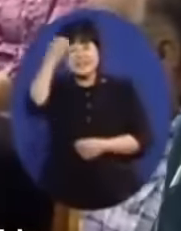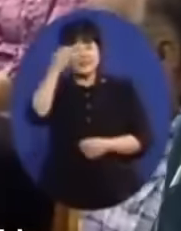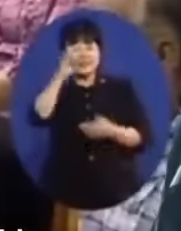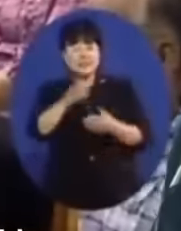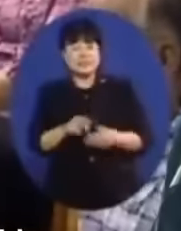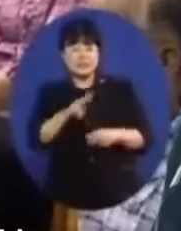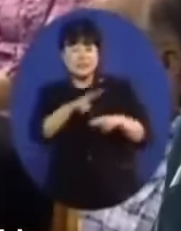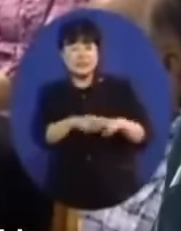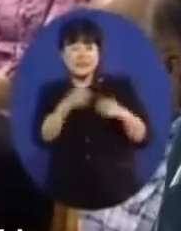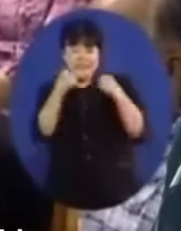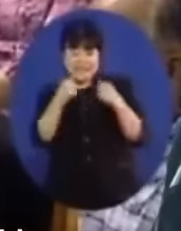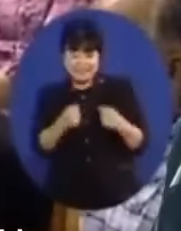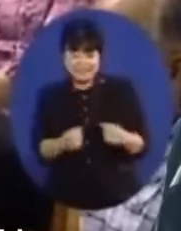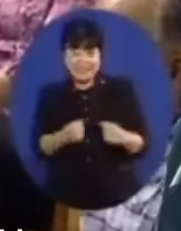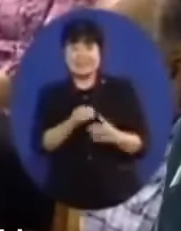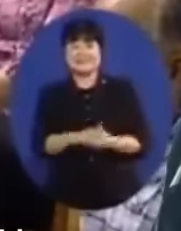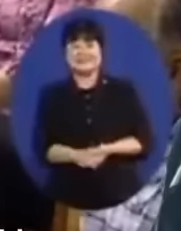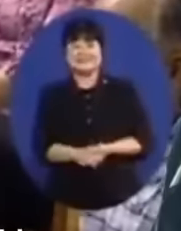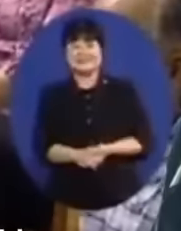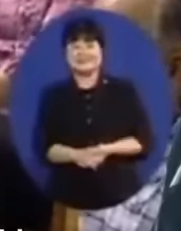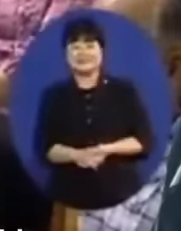성령님이 이 자리에 계십니다.